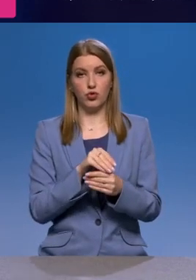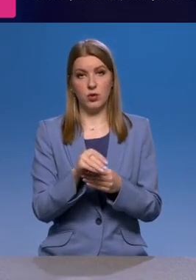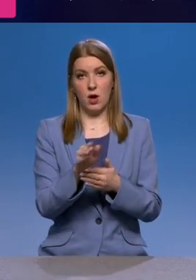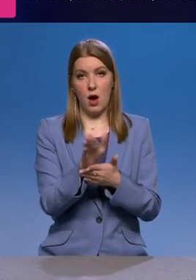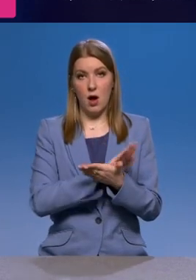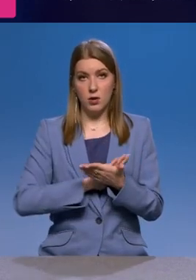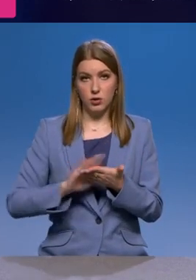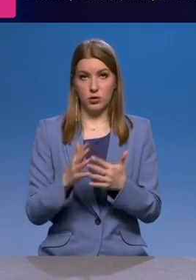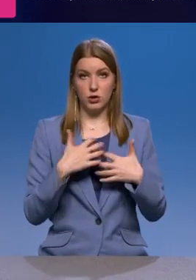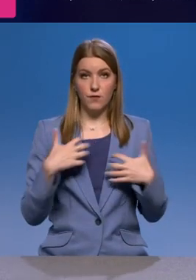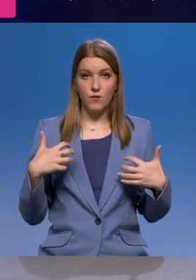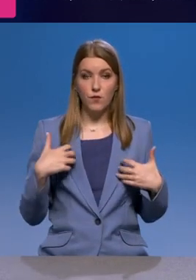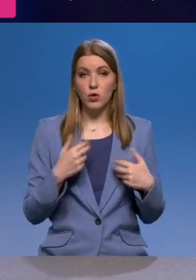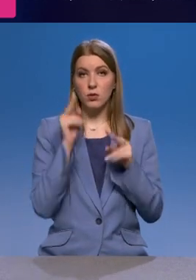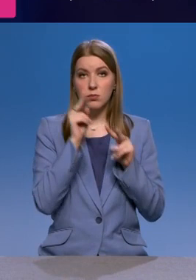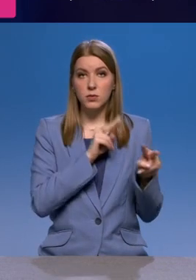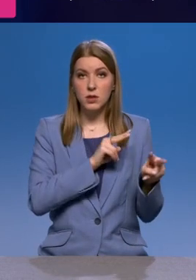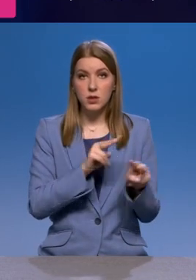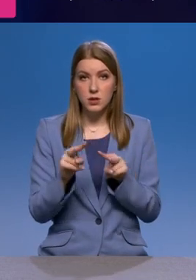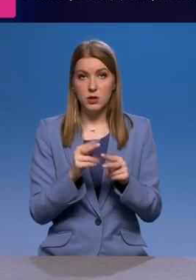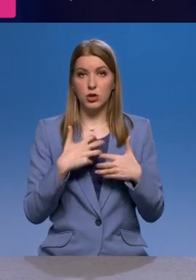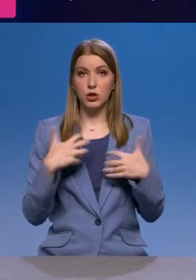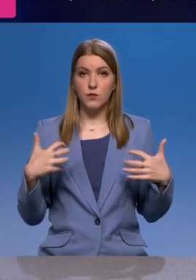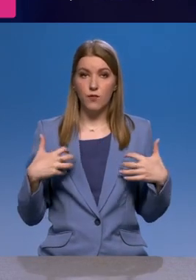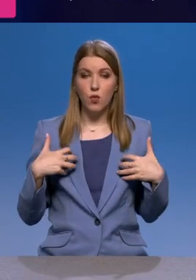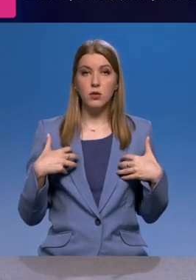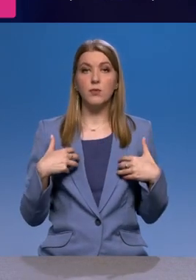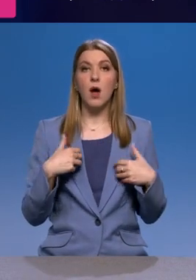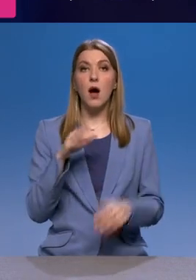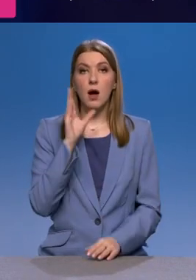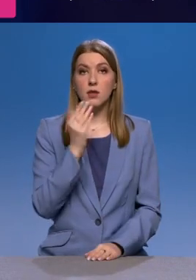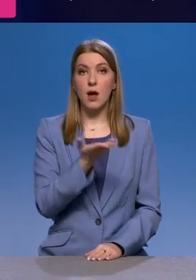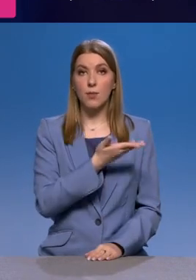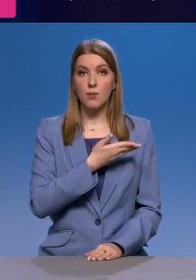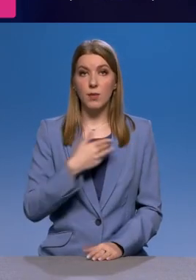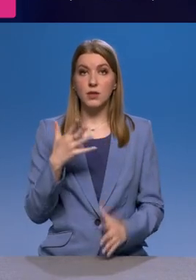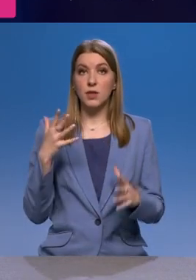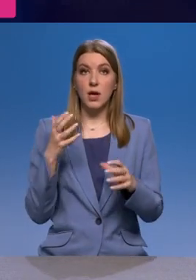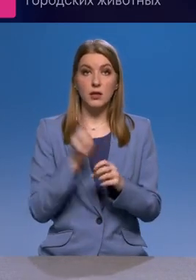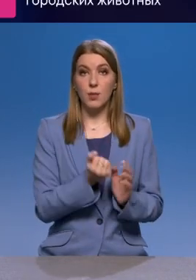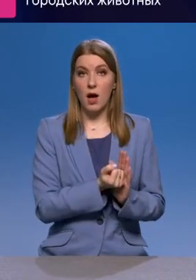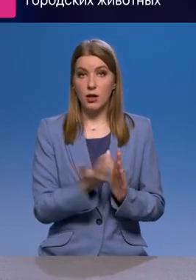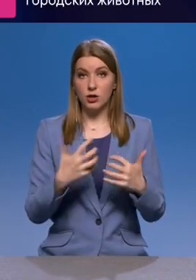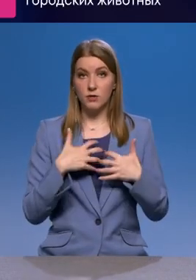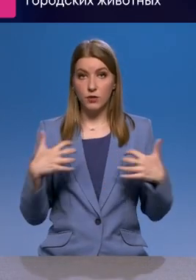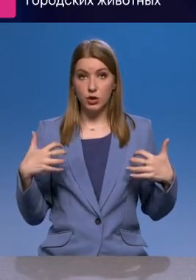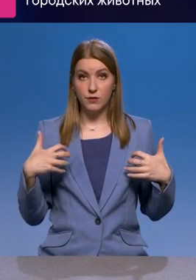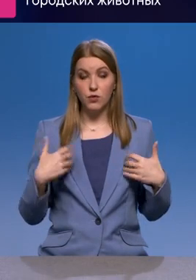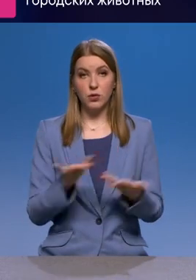разведение животных, не имеющих племенной никакой ценности. Да, и когда мы сократим, да, количество животных, мы уже можем говорить про